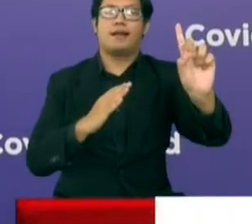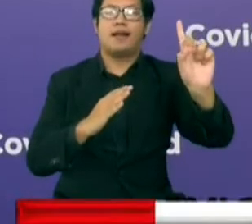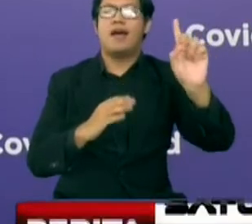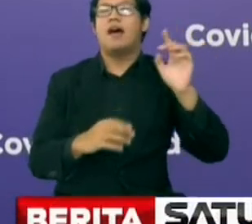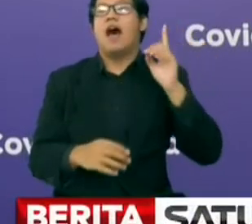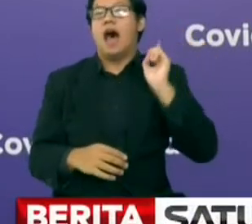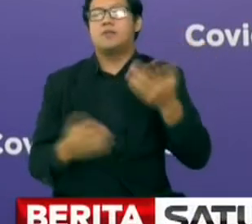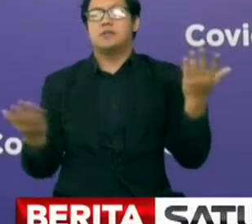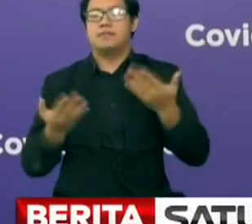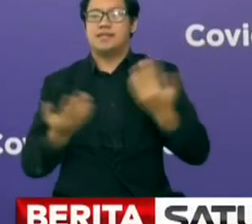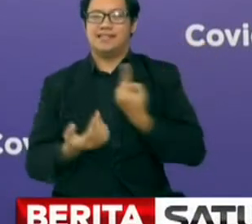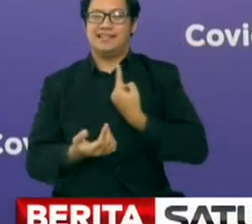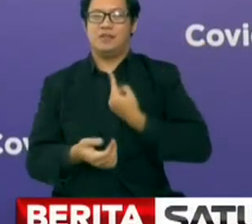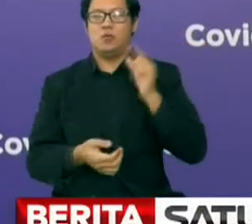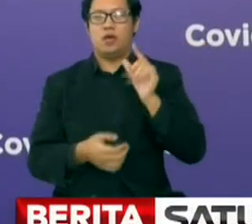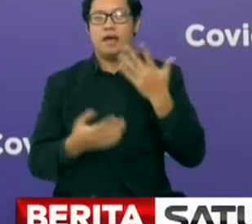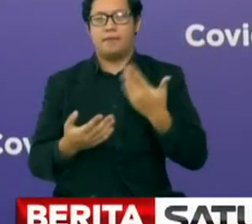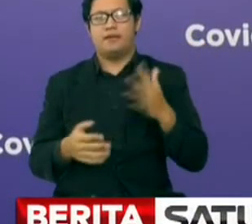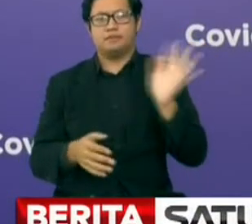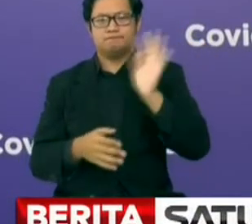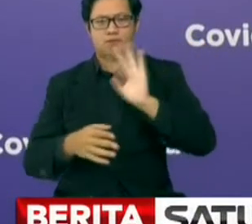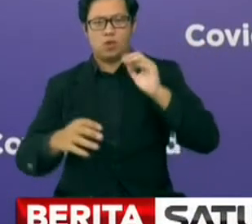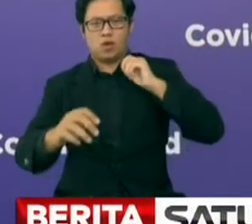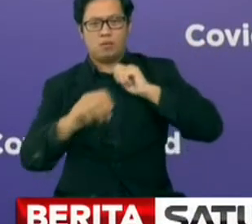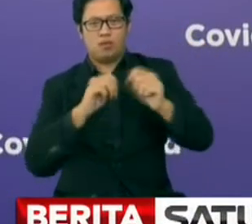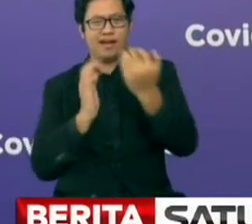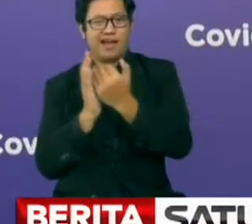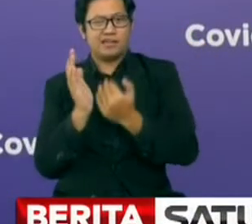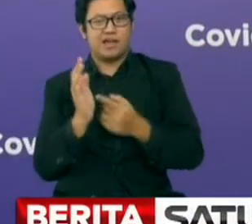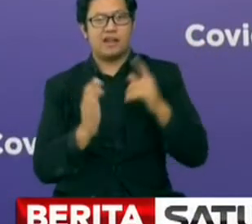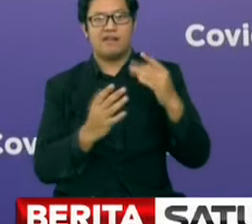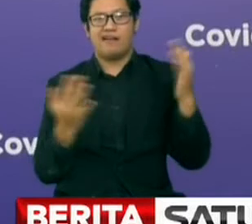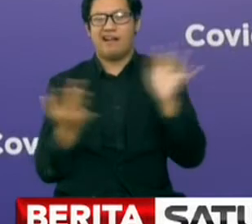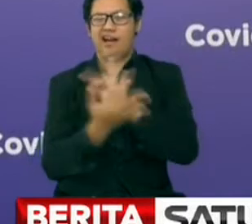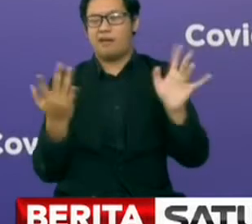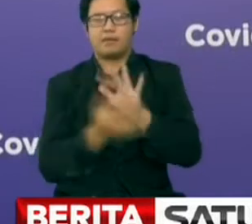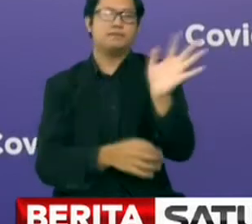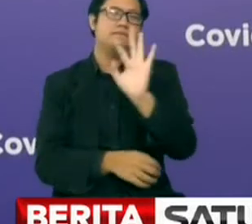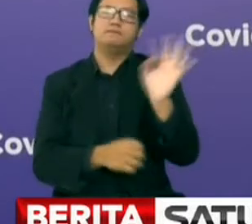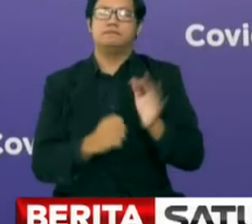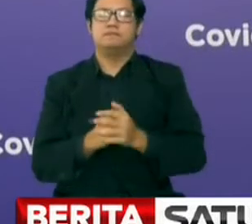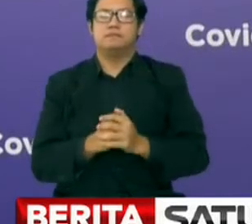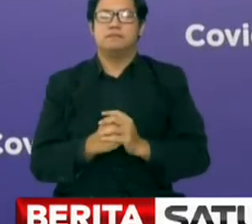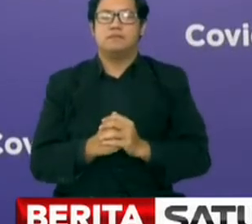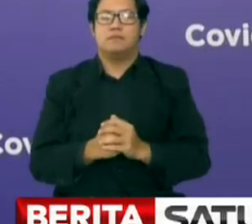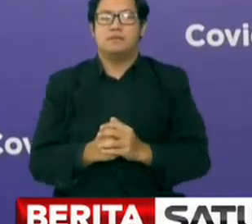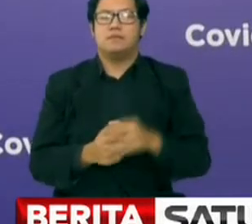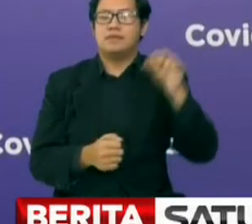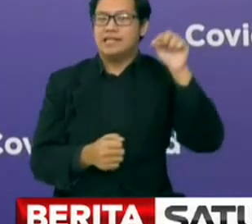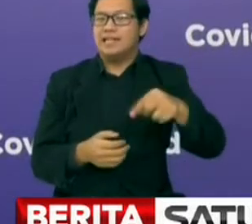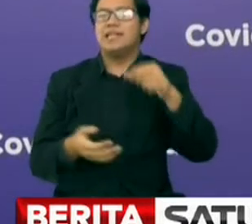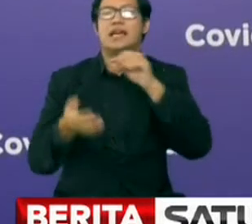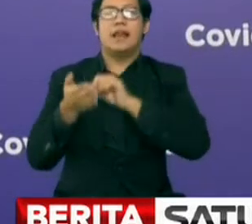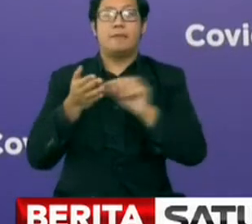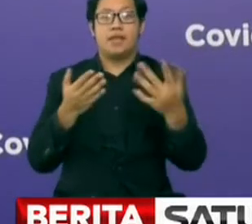untuk tidak menciptakan kerumunan kerumunan yang menimbulkan resiko di dalam penularan penyakit inilah yang kita sebut